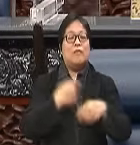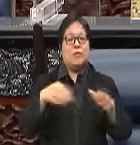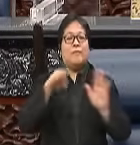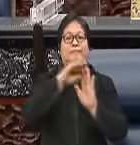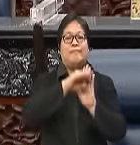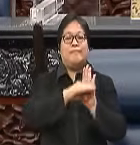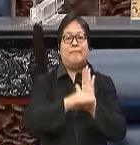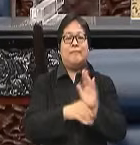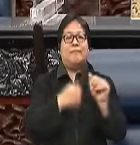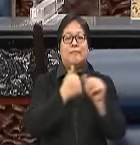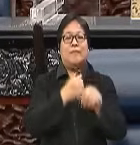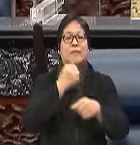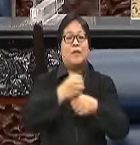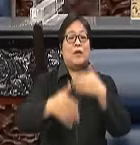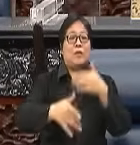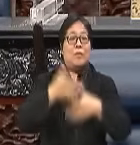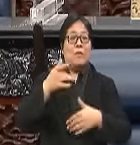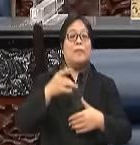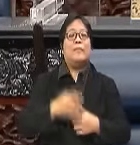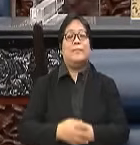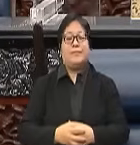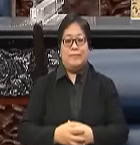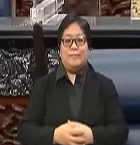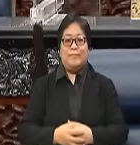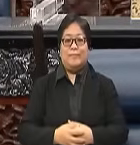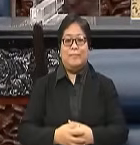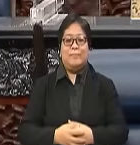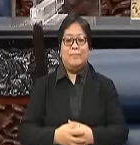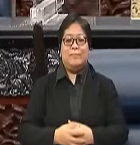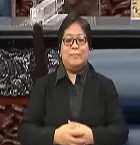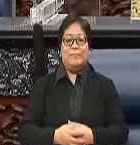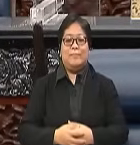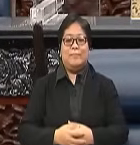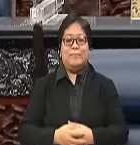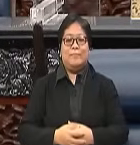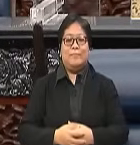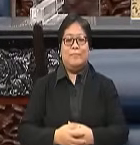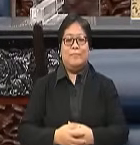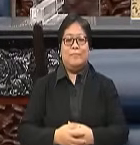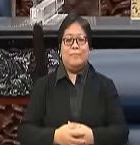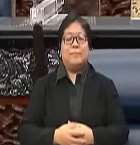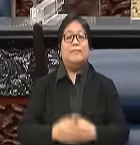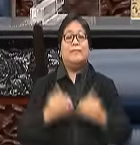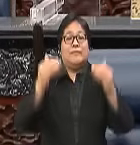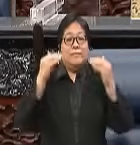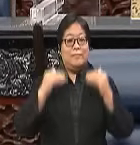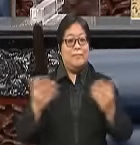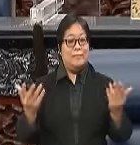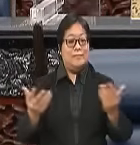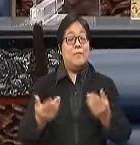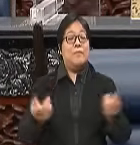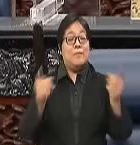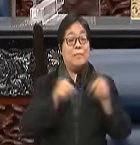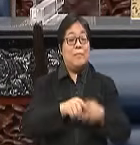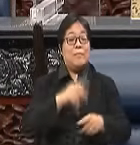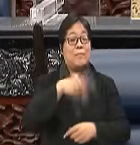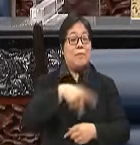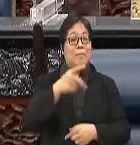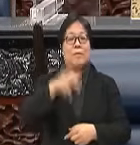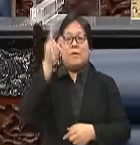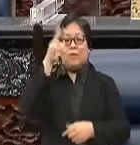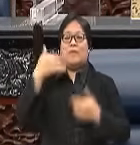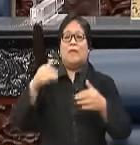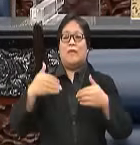disenaraikan dalam KJA awalan ataupun primen print rewards dan keenam akibat pelaksanaan PPK